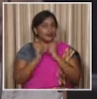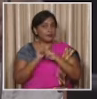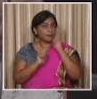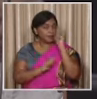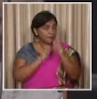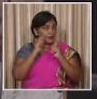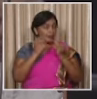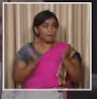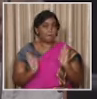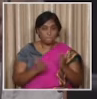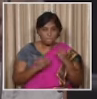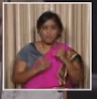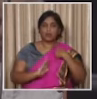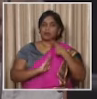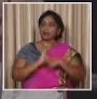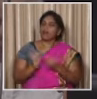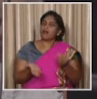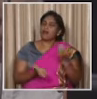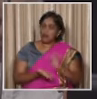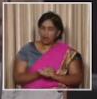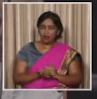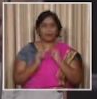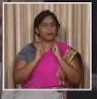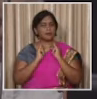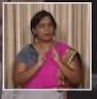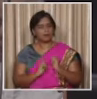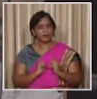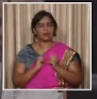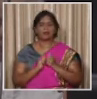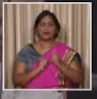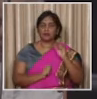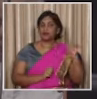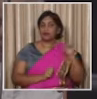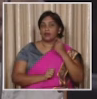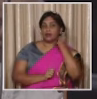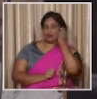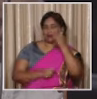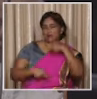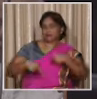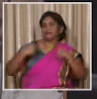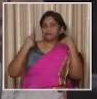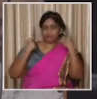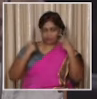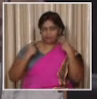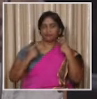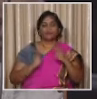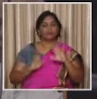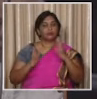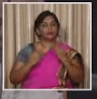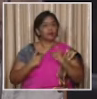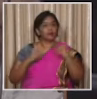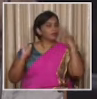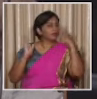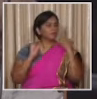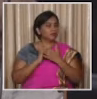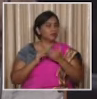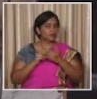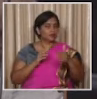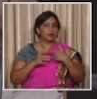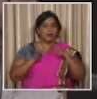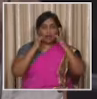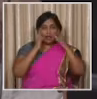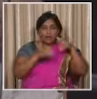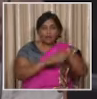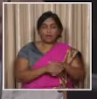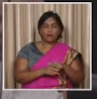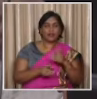පටන් ගත්තු ගමන් රට ආපහු නරක තත්ත්වයකට ඇදවැටෙන බවත් ඔවුන් තර්ක කරනවා. අප මේ ගැන ගත කරන්නේ අපාය